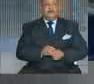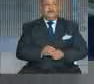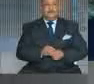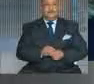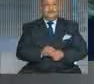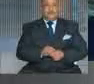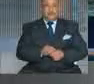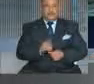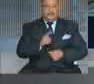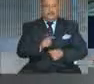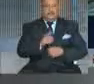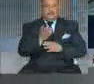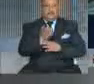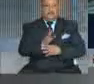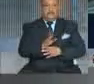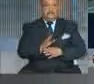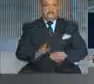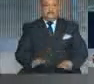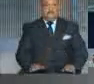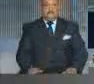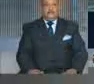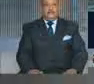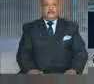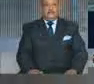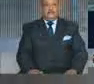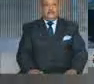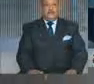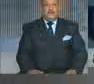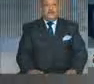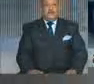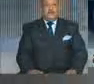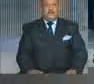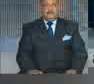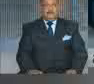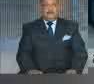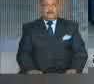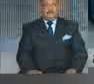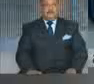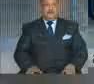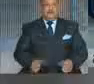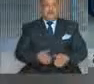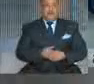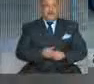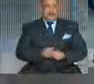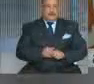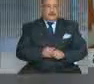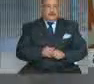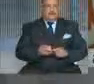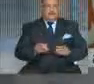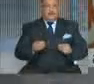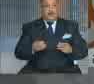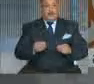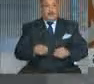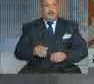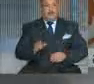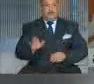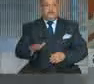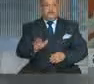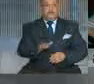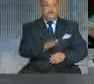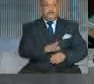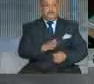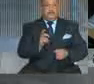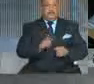النخلة تمضي جنوبا هو عنوان أول عرض مسرحي يفتتح به الملتقى الإقليمي للمسرح بالمدارس الابتدائية